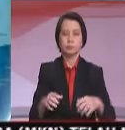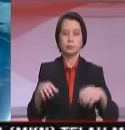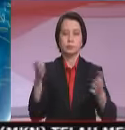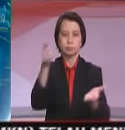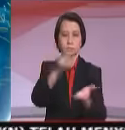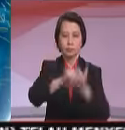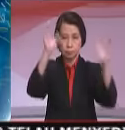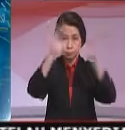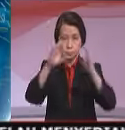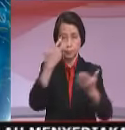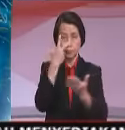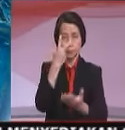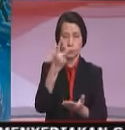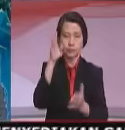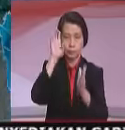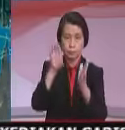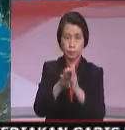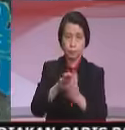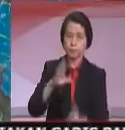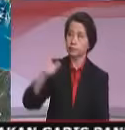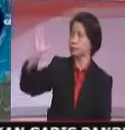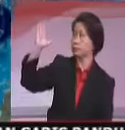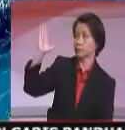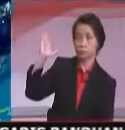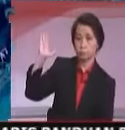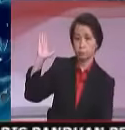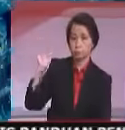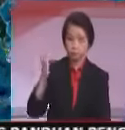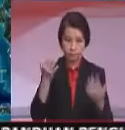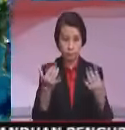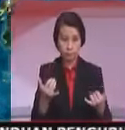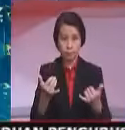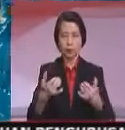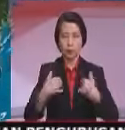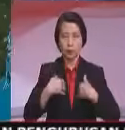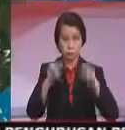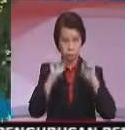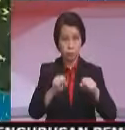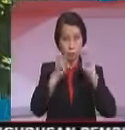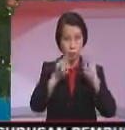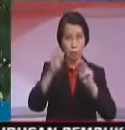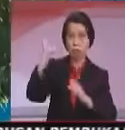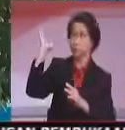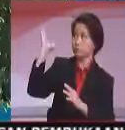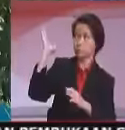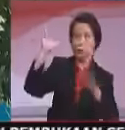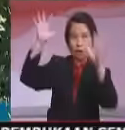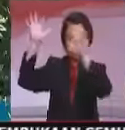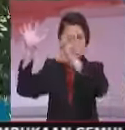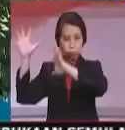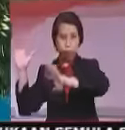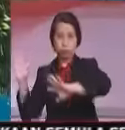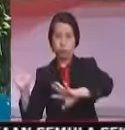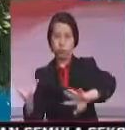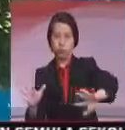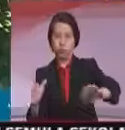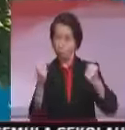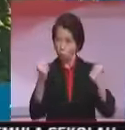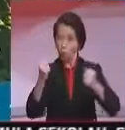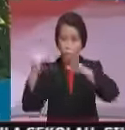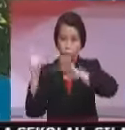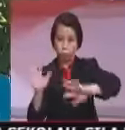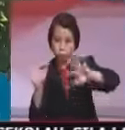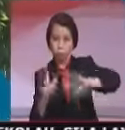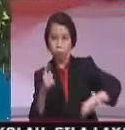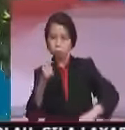cuaca dengan melihat terlebih dahulu pada paparan imej carta angin semasa, di mana diperhatikan keadaan angin masih lagi bertiup dengan agak kencang